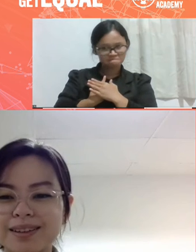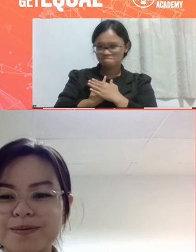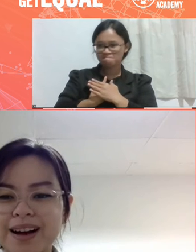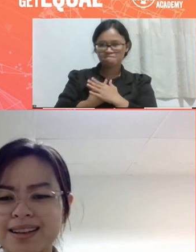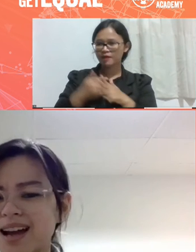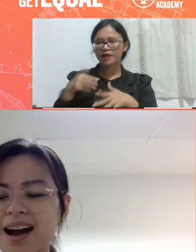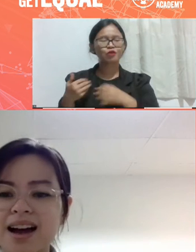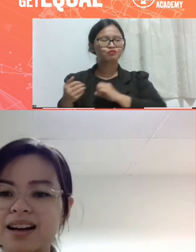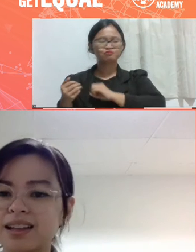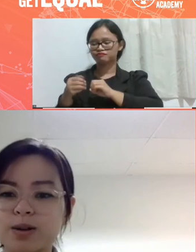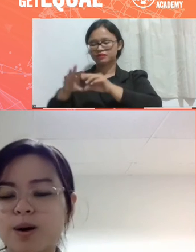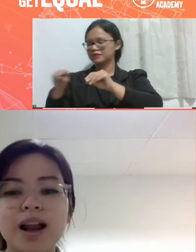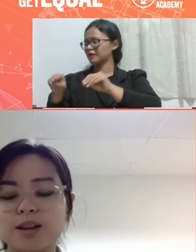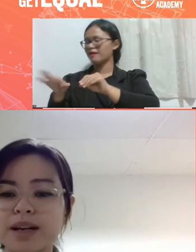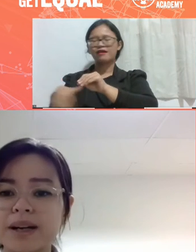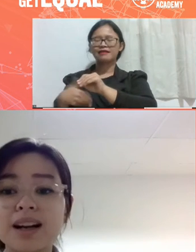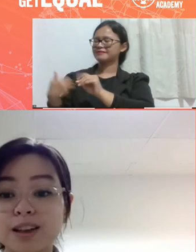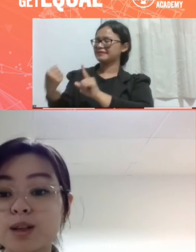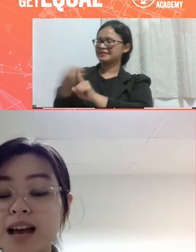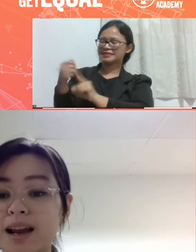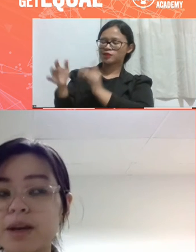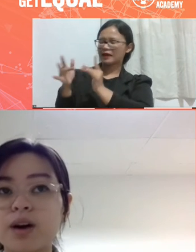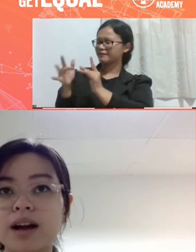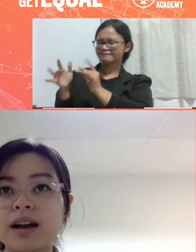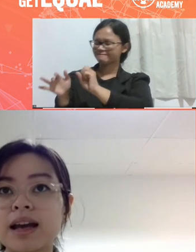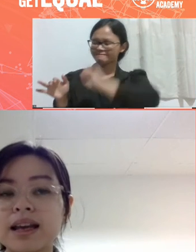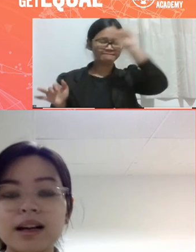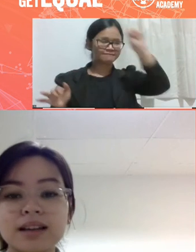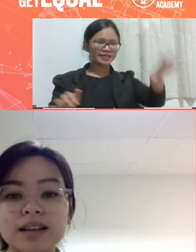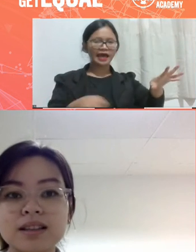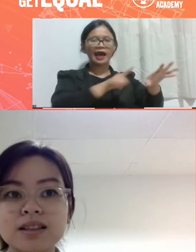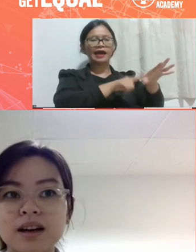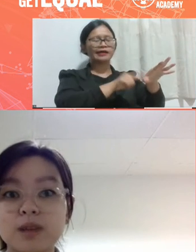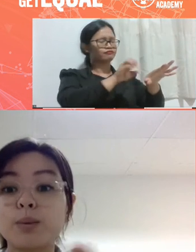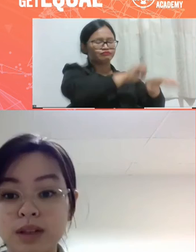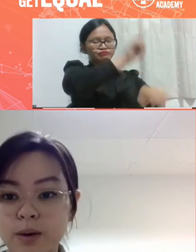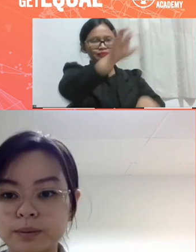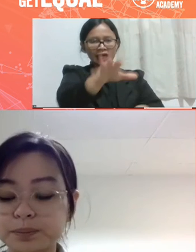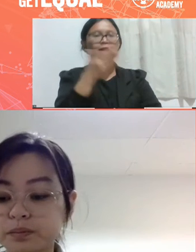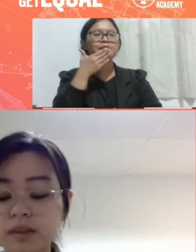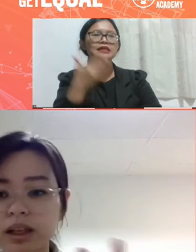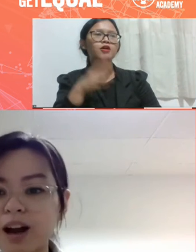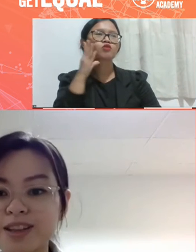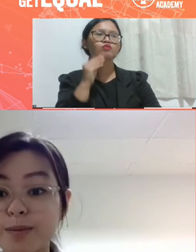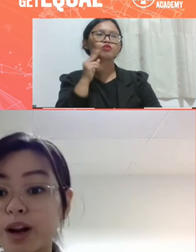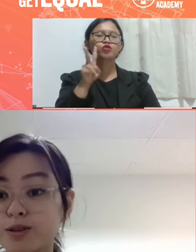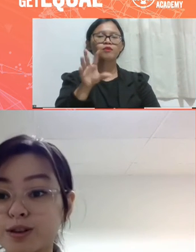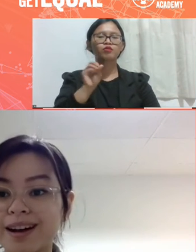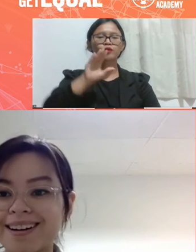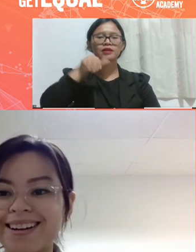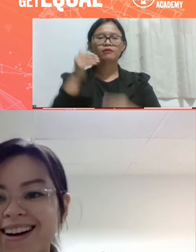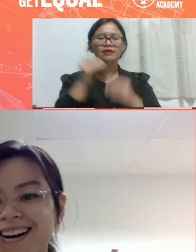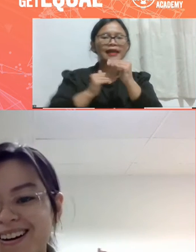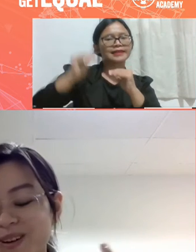gitu, kerjaan atau sekolah atau bagaimana, dan itu dialami orang yang di atas 20 tahun. Kalau saya boleh